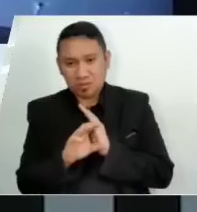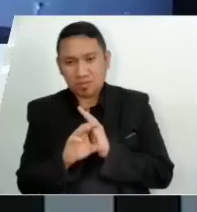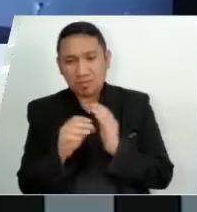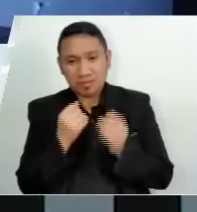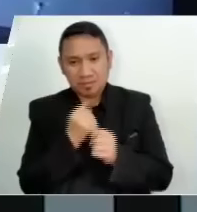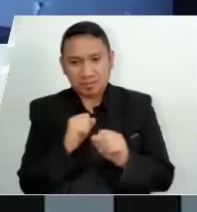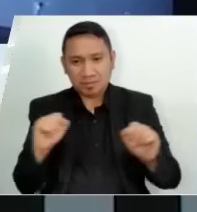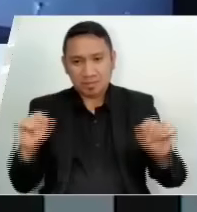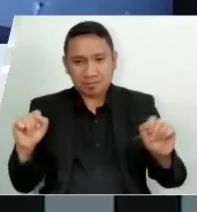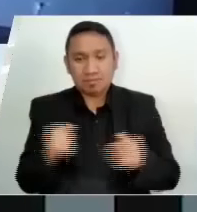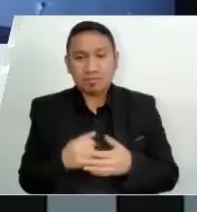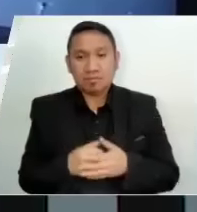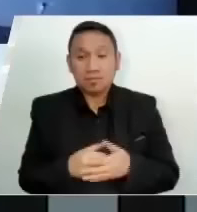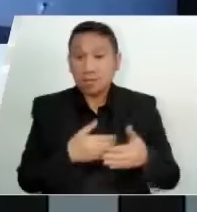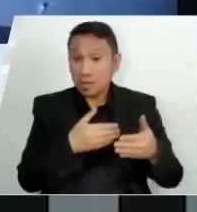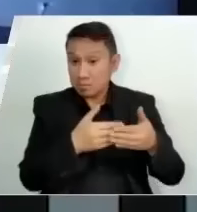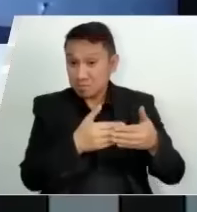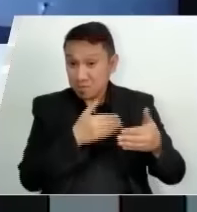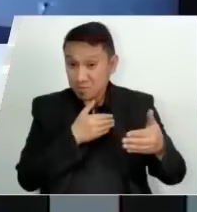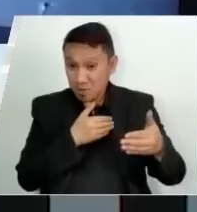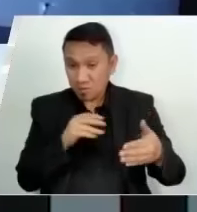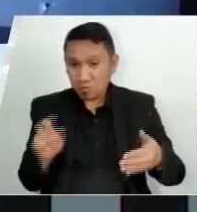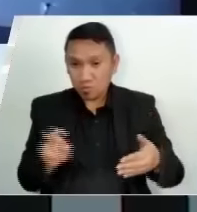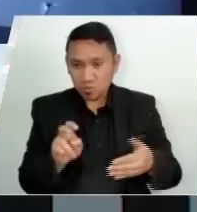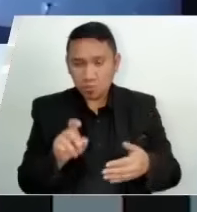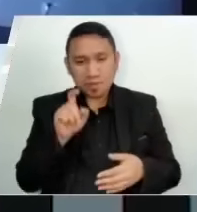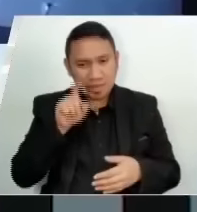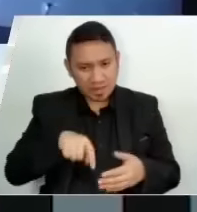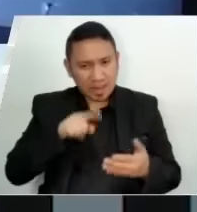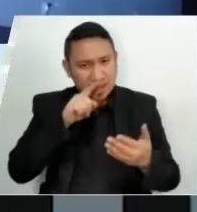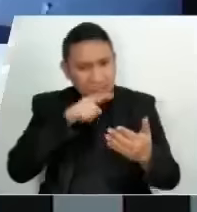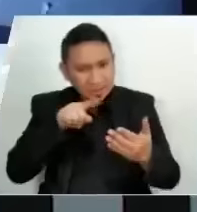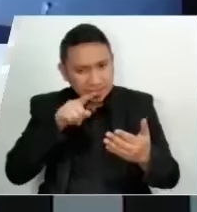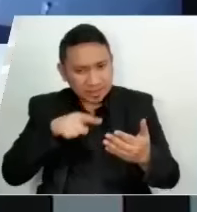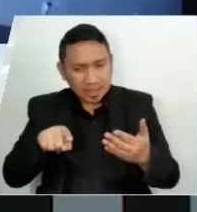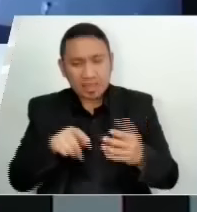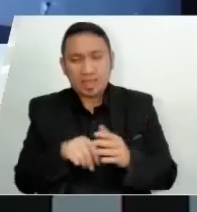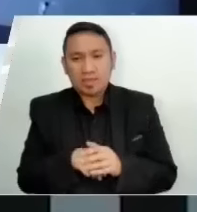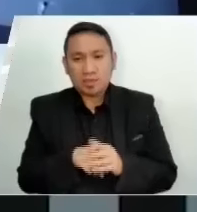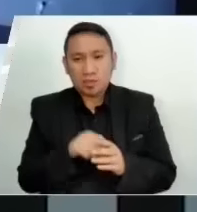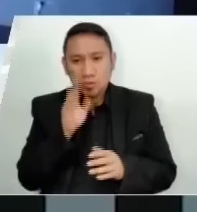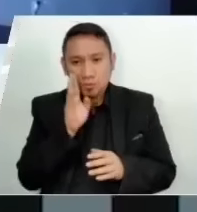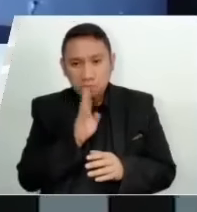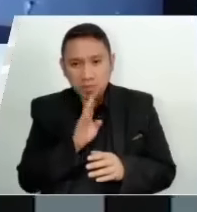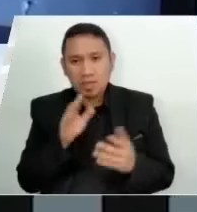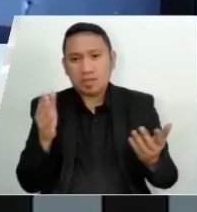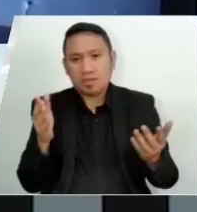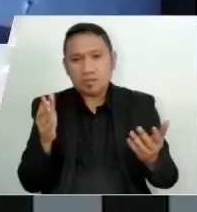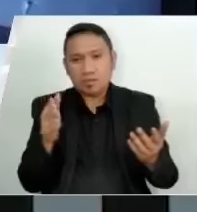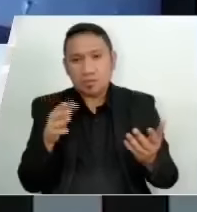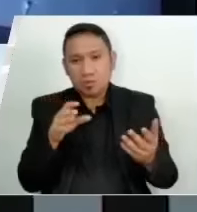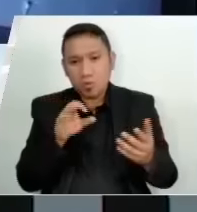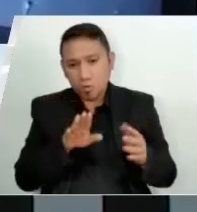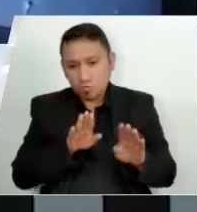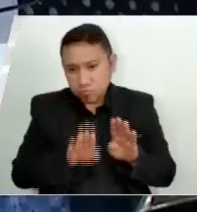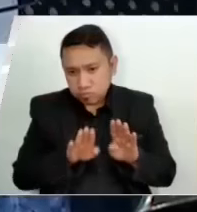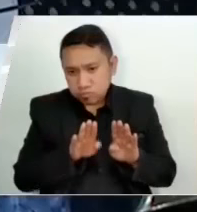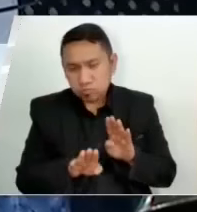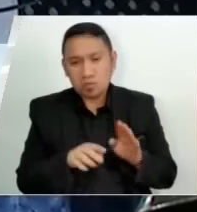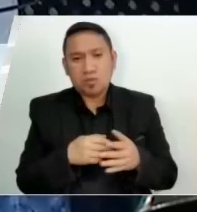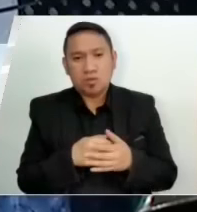bumiyahe, check kung nasa tama yung brake, kondisyon ng truck, para makaiwas din sa mga